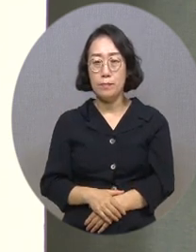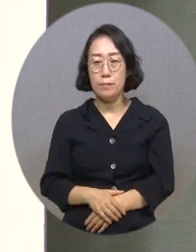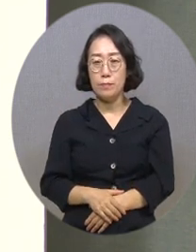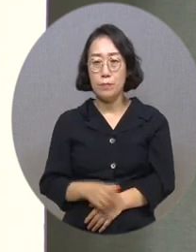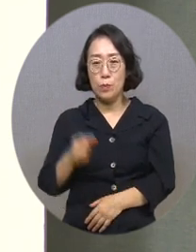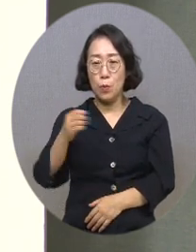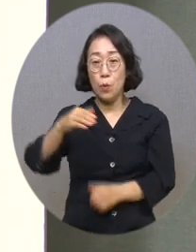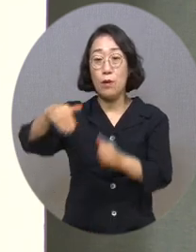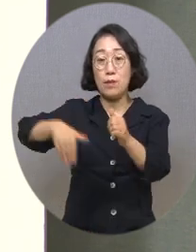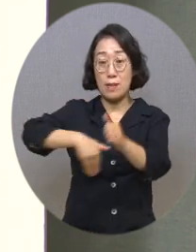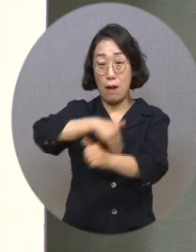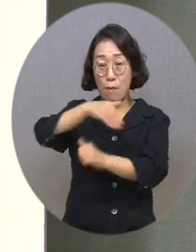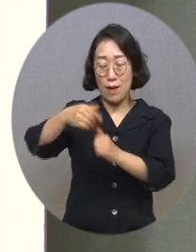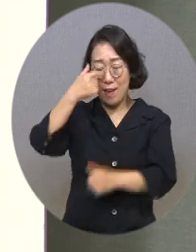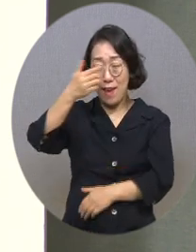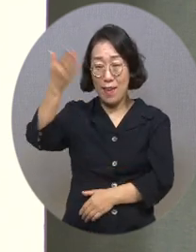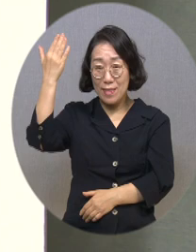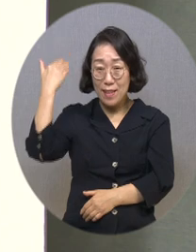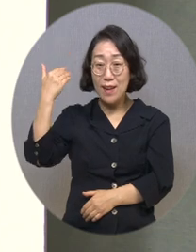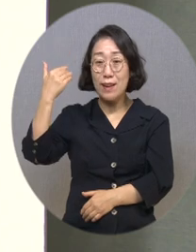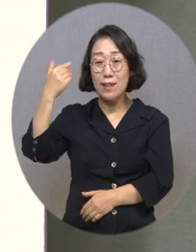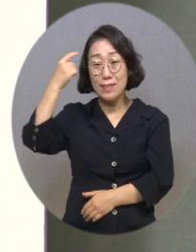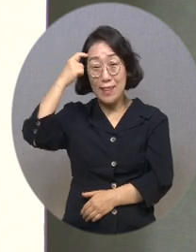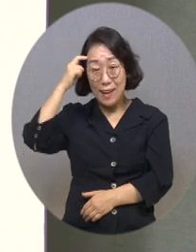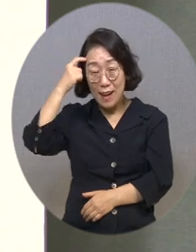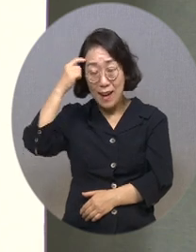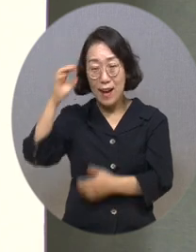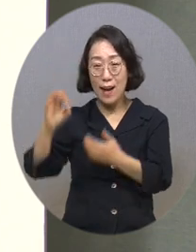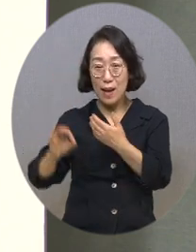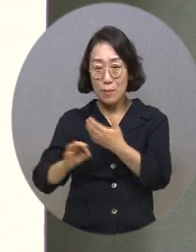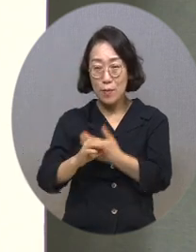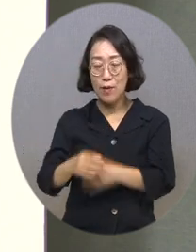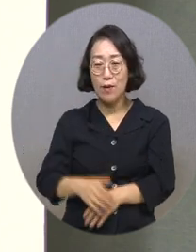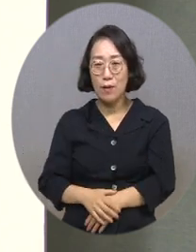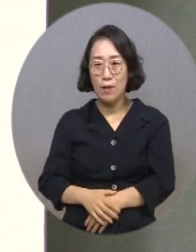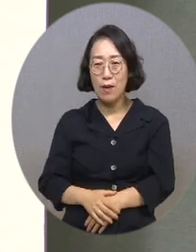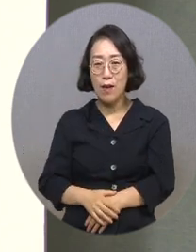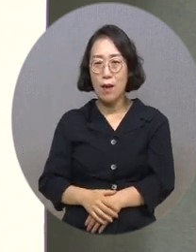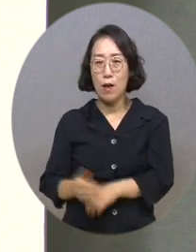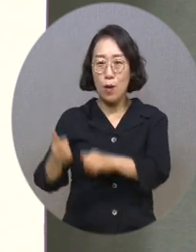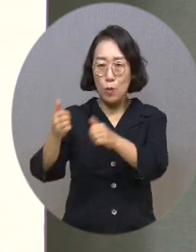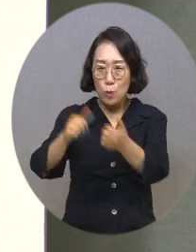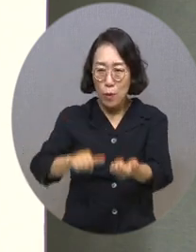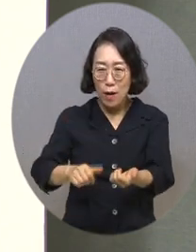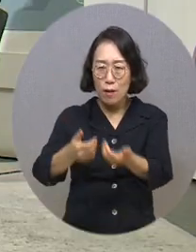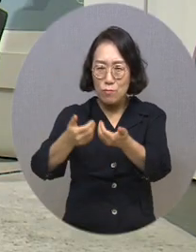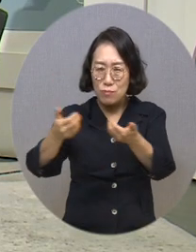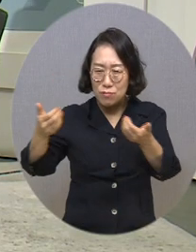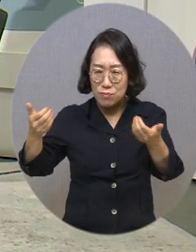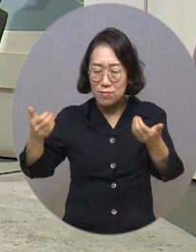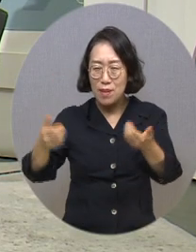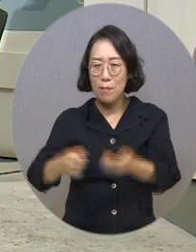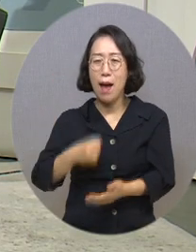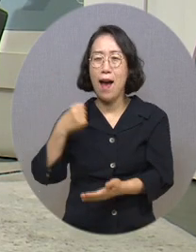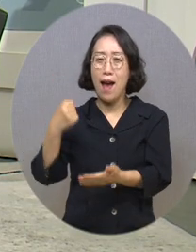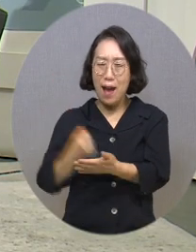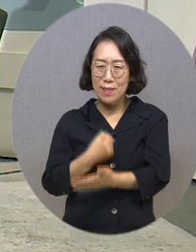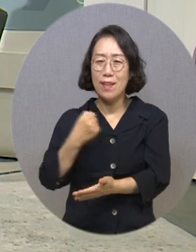그런 상황을, 그 추억을 생각하면은 정말 지금 돌아가셔서 안 계신 분들이 많은데 너무